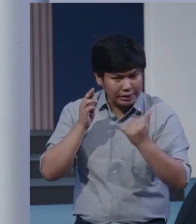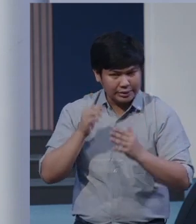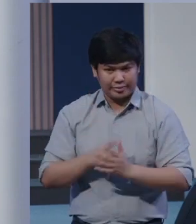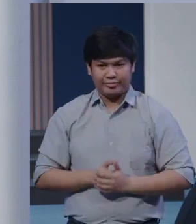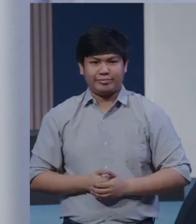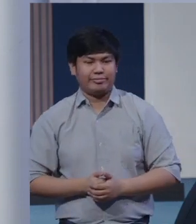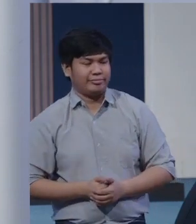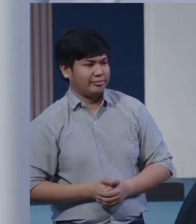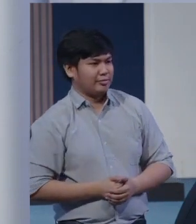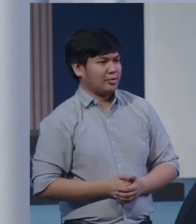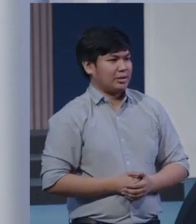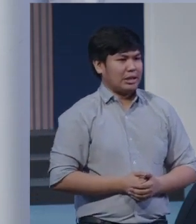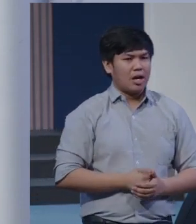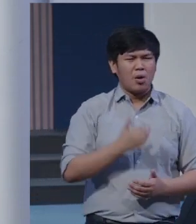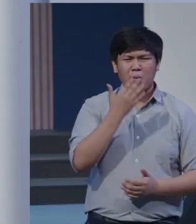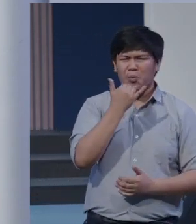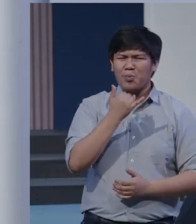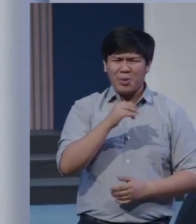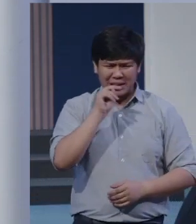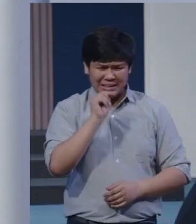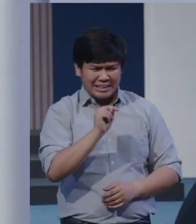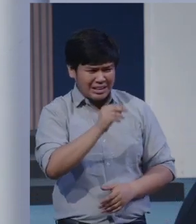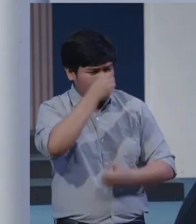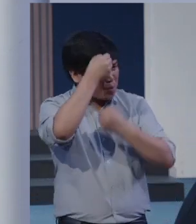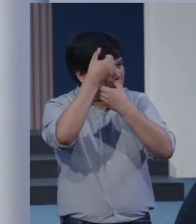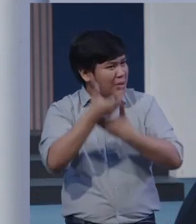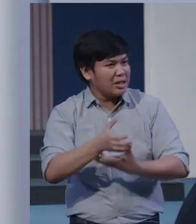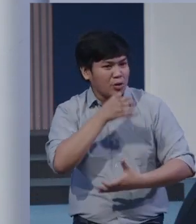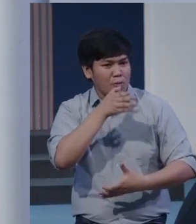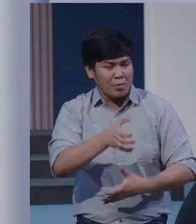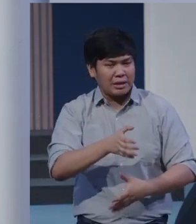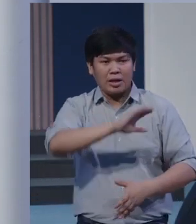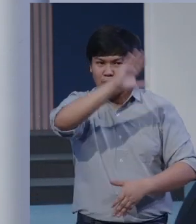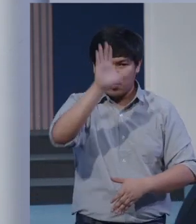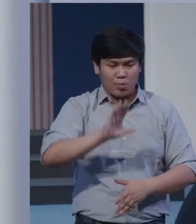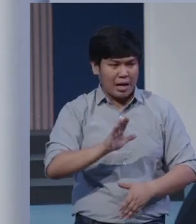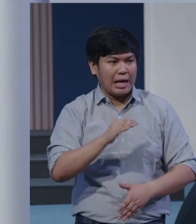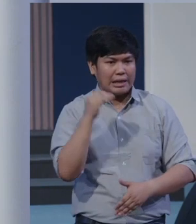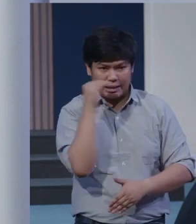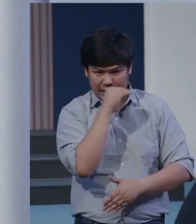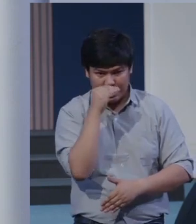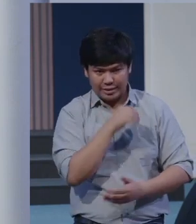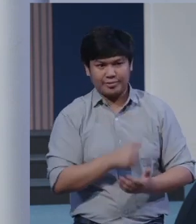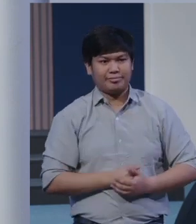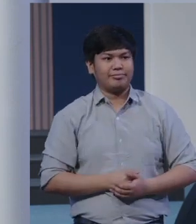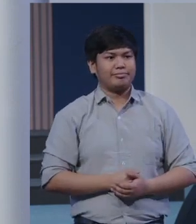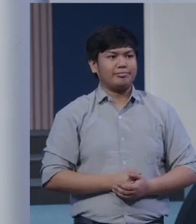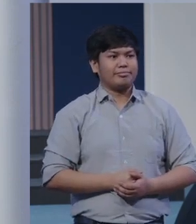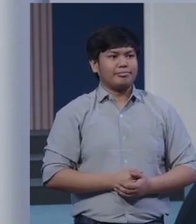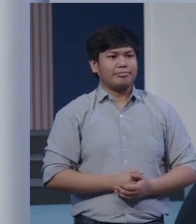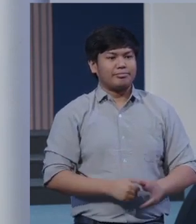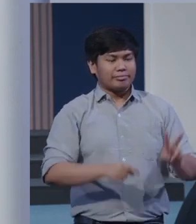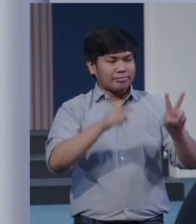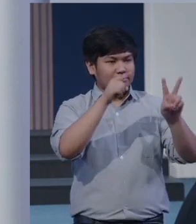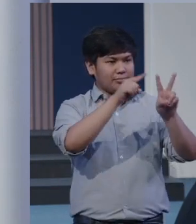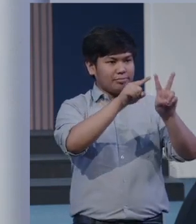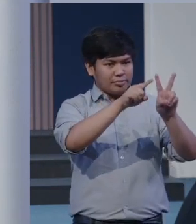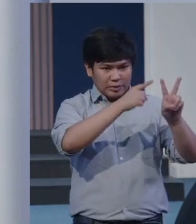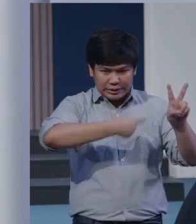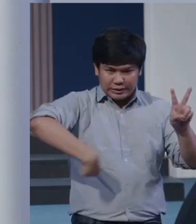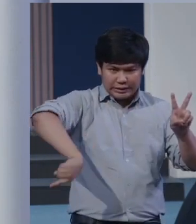kailangan sundin ang kautusan na ito merong isang mindset isang kaisipan na kailangan meron